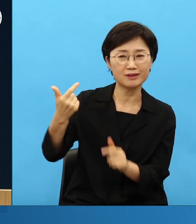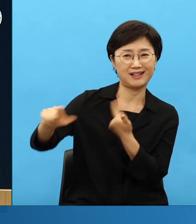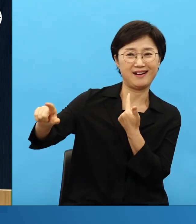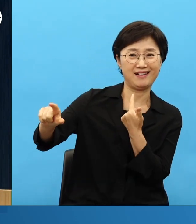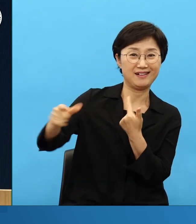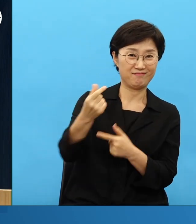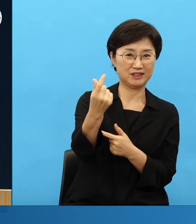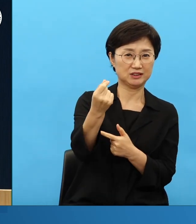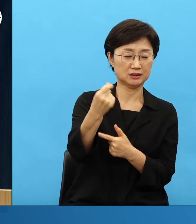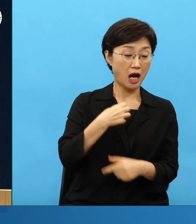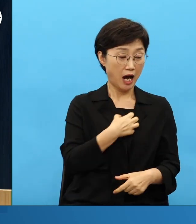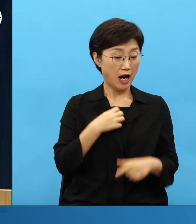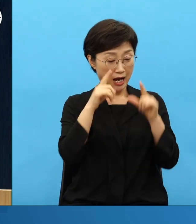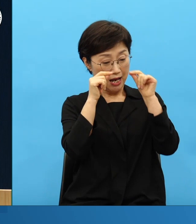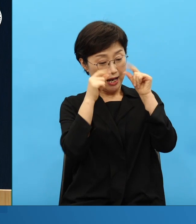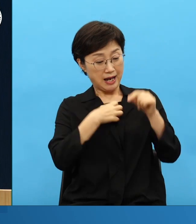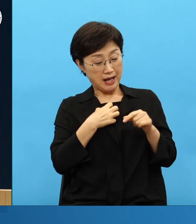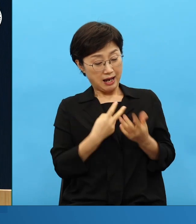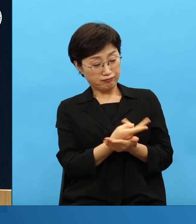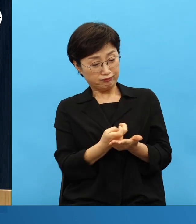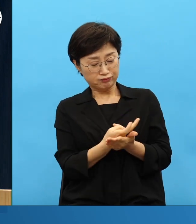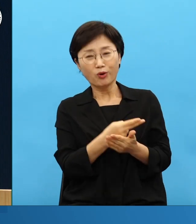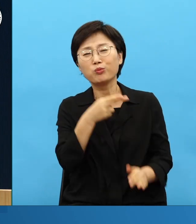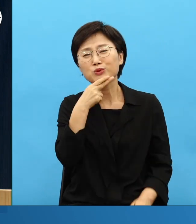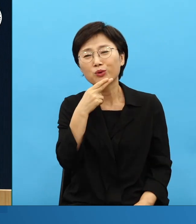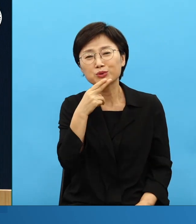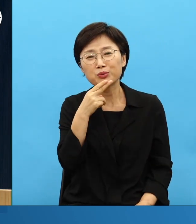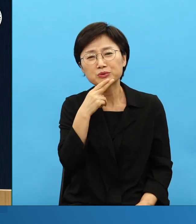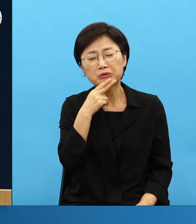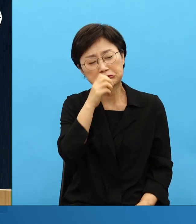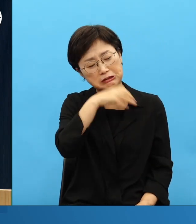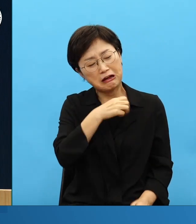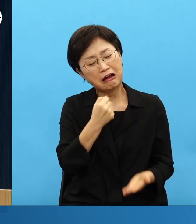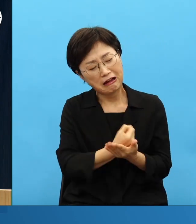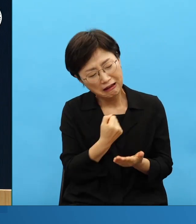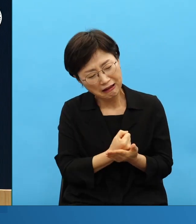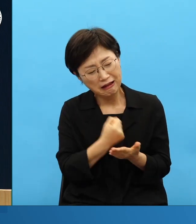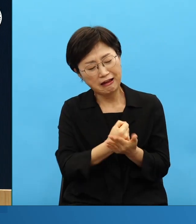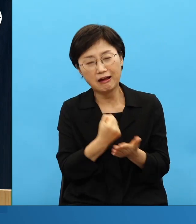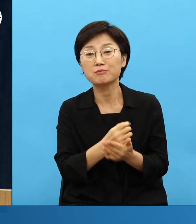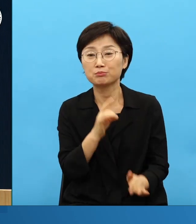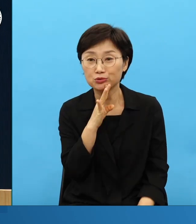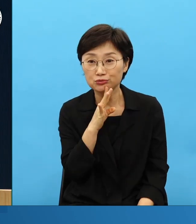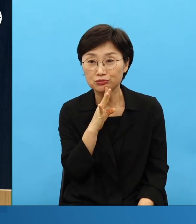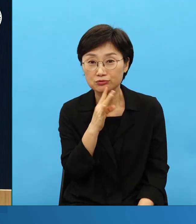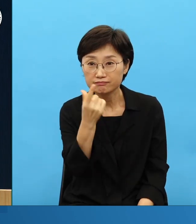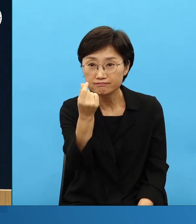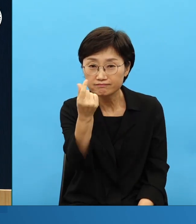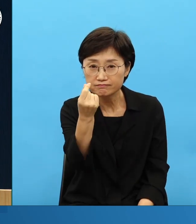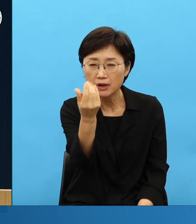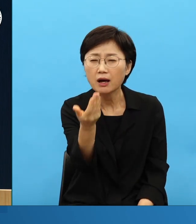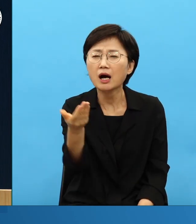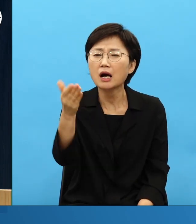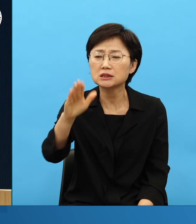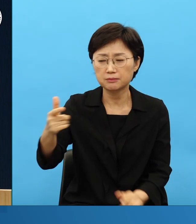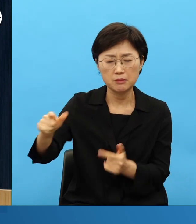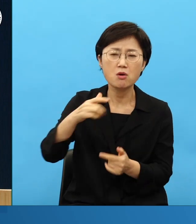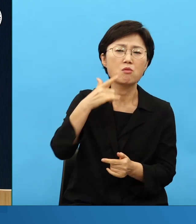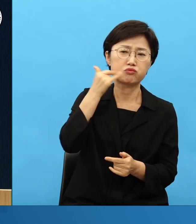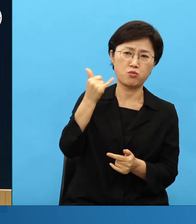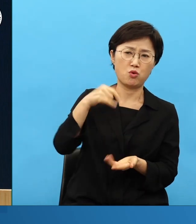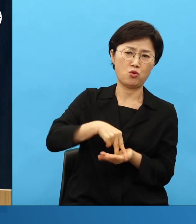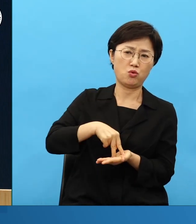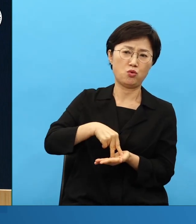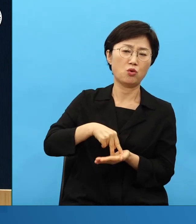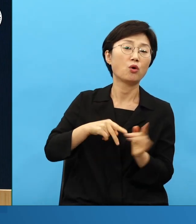하지 않습니다. Of course, they'll be concerned for him and for his safety, but they won't go without sleep to try to find him. 막 그 부모님은 찾을